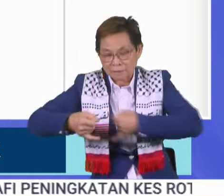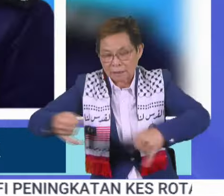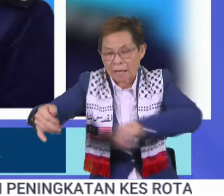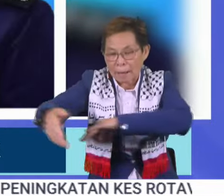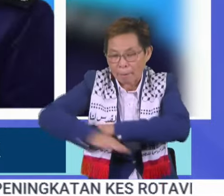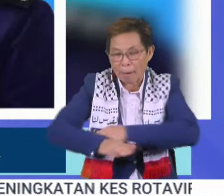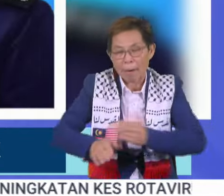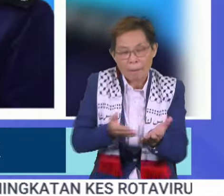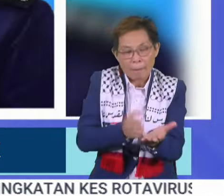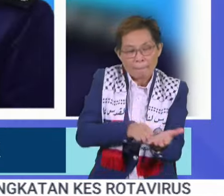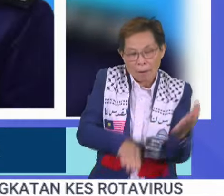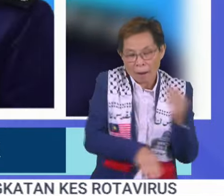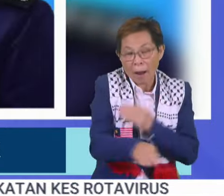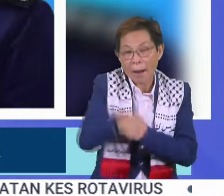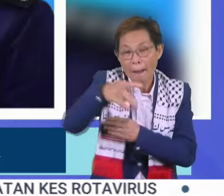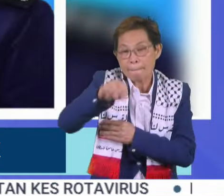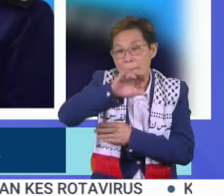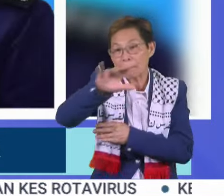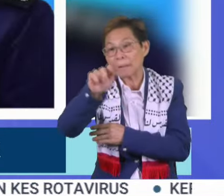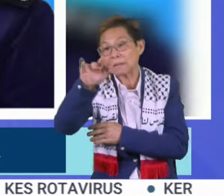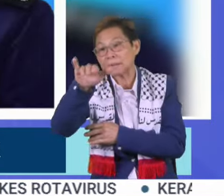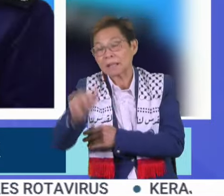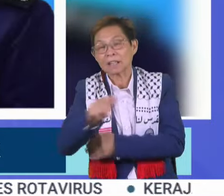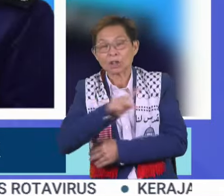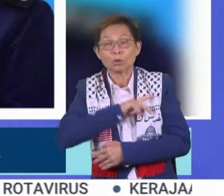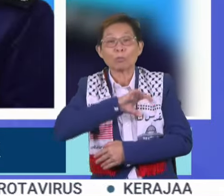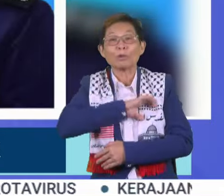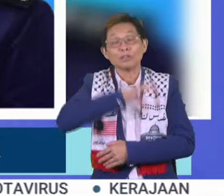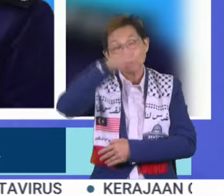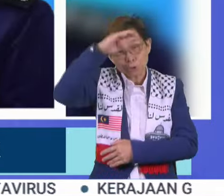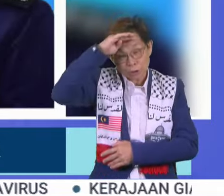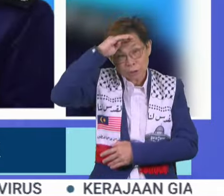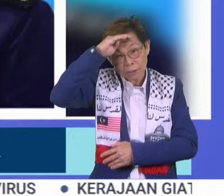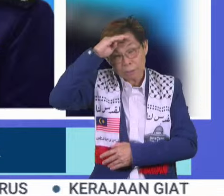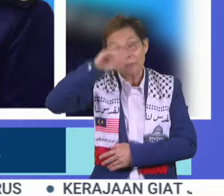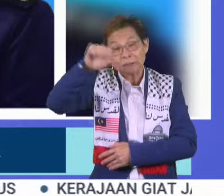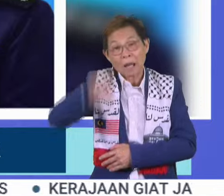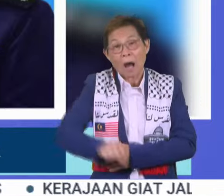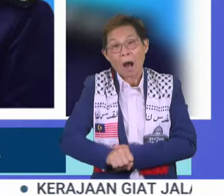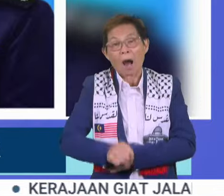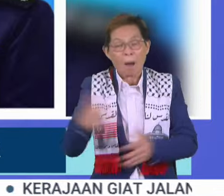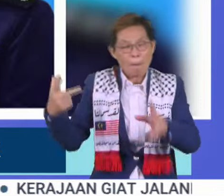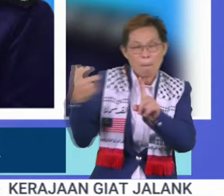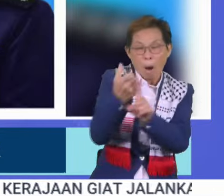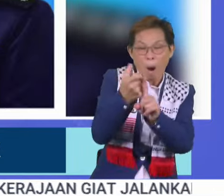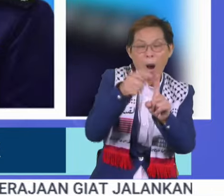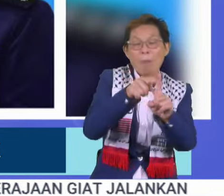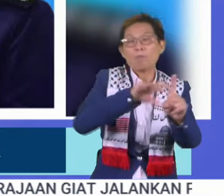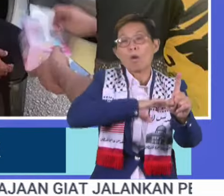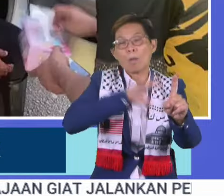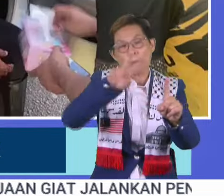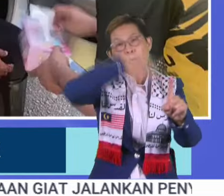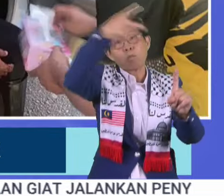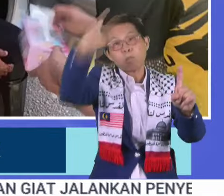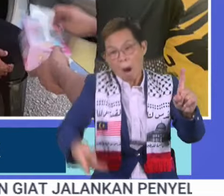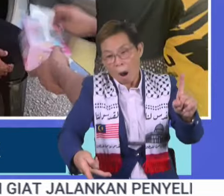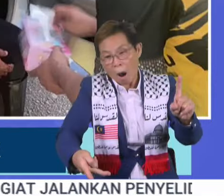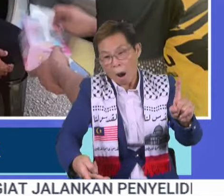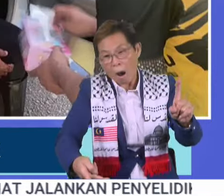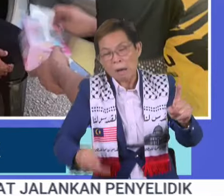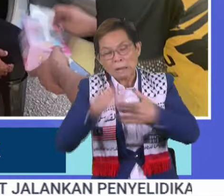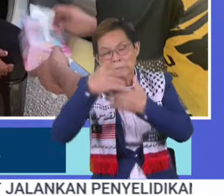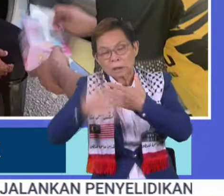ke Permas Jaya, Johor Bahru. Ketua Polis Daerah Johor Bahru Selatan berkata, akibat rempuhan, anggota polis berkenaan melambung tercampak,